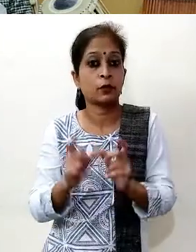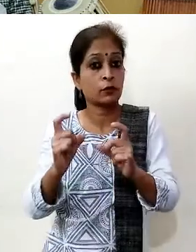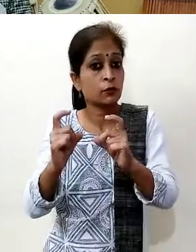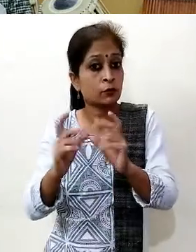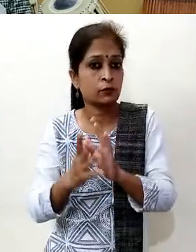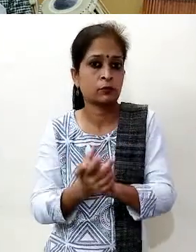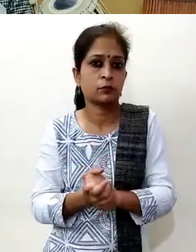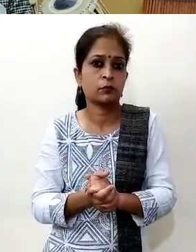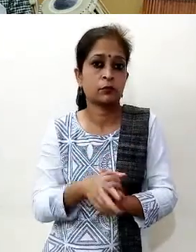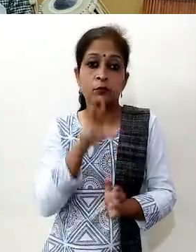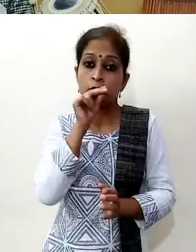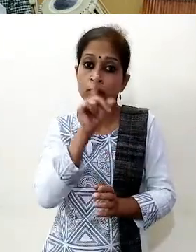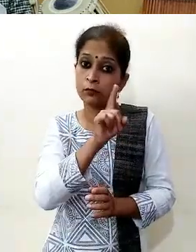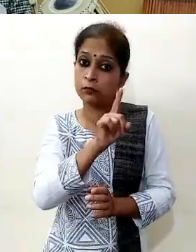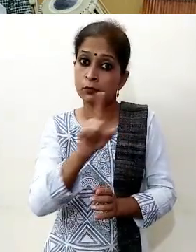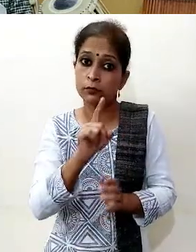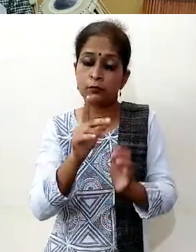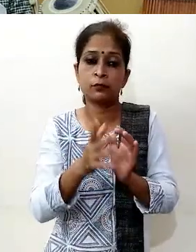बोलना कुछ मत,